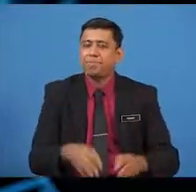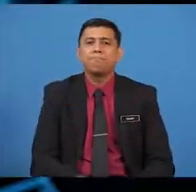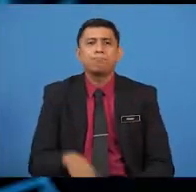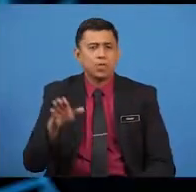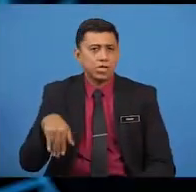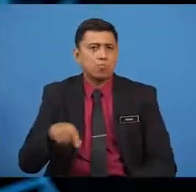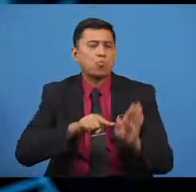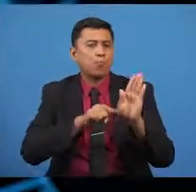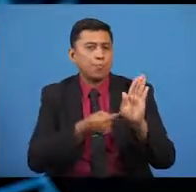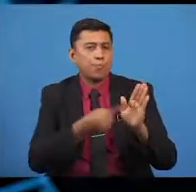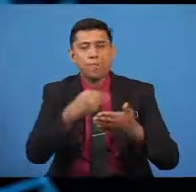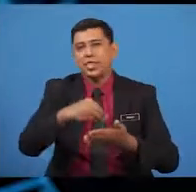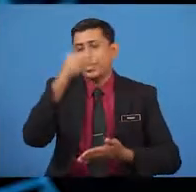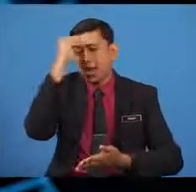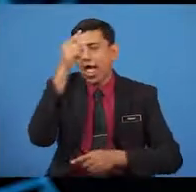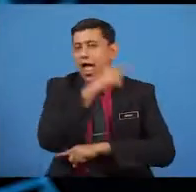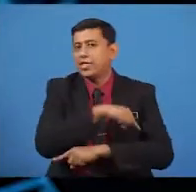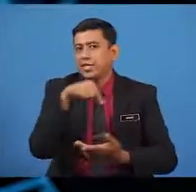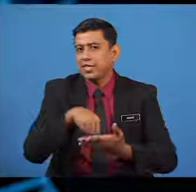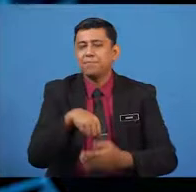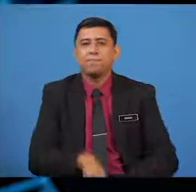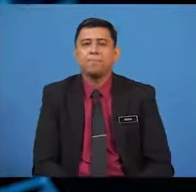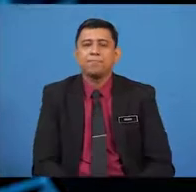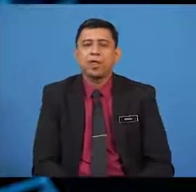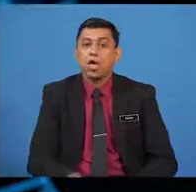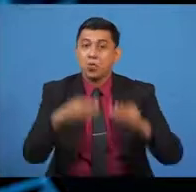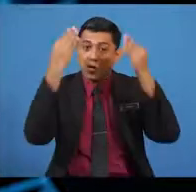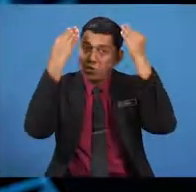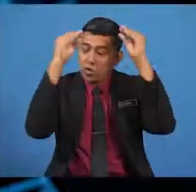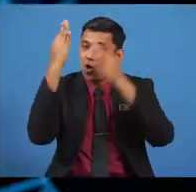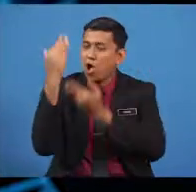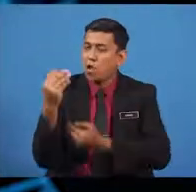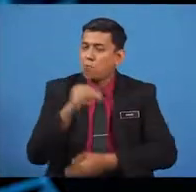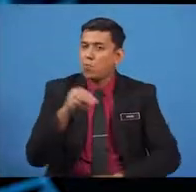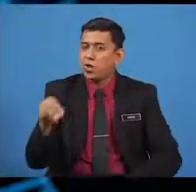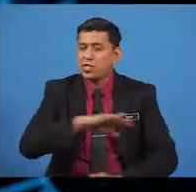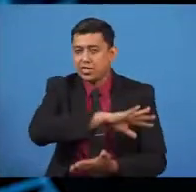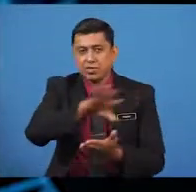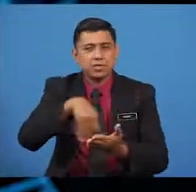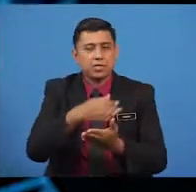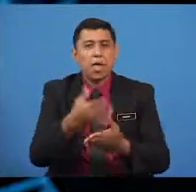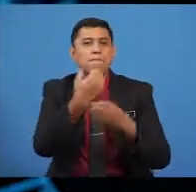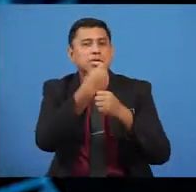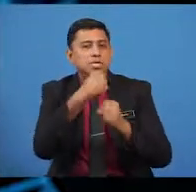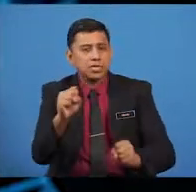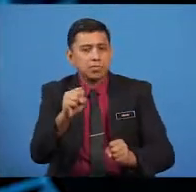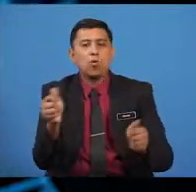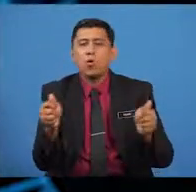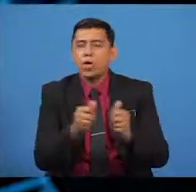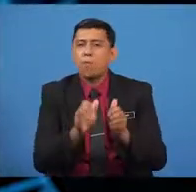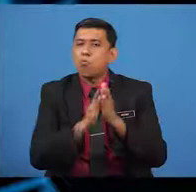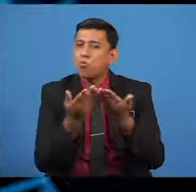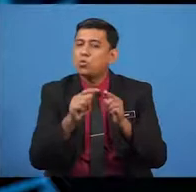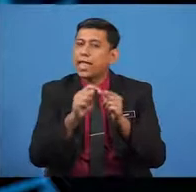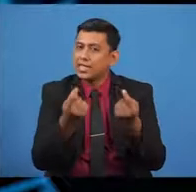Sebelum memulakan pembelajaran hari ini, cikgu harap murid-murid semua bersedia dengan buku